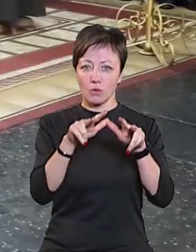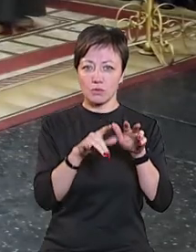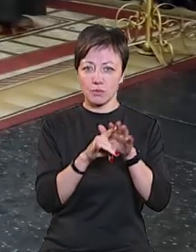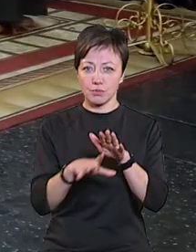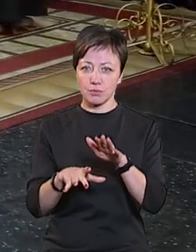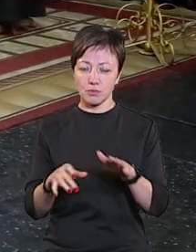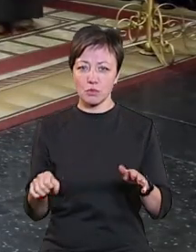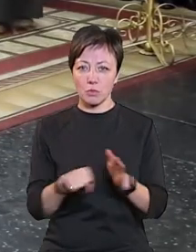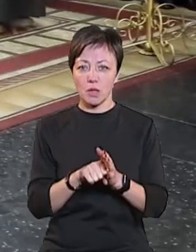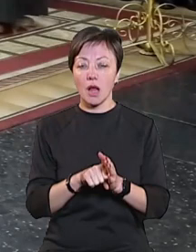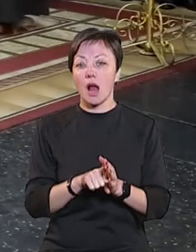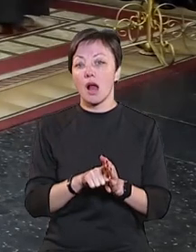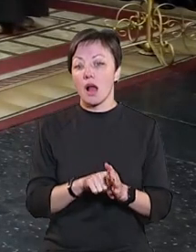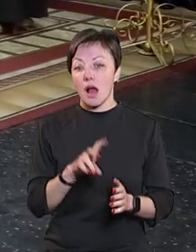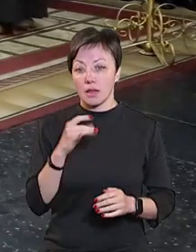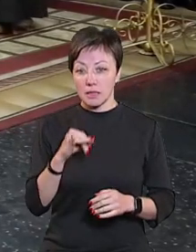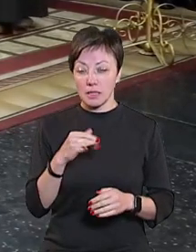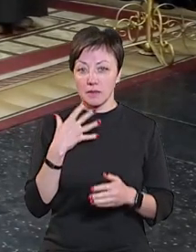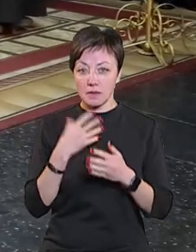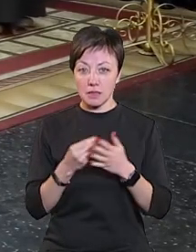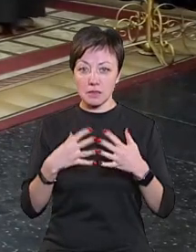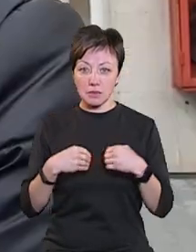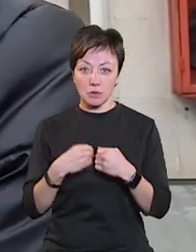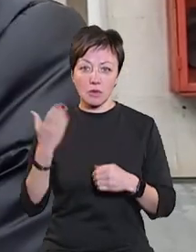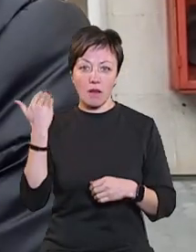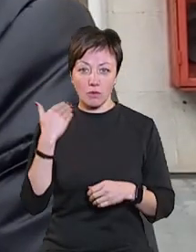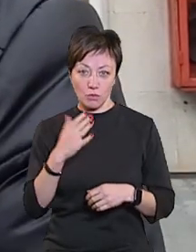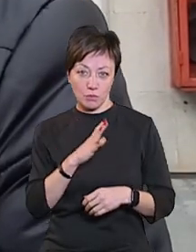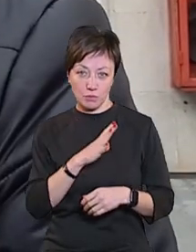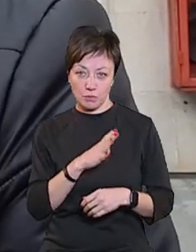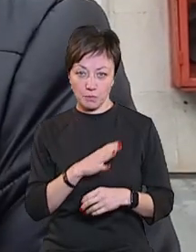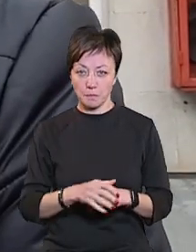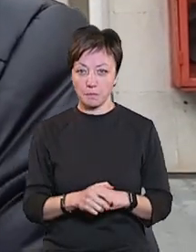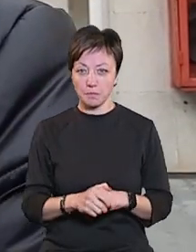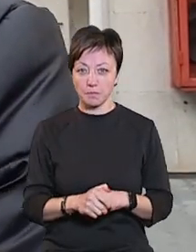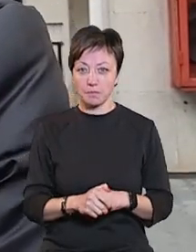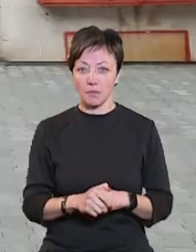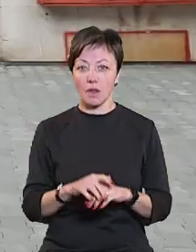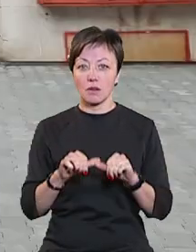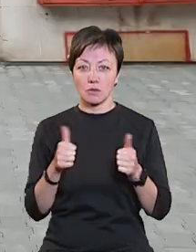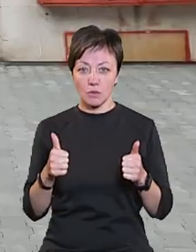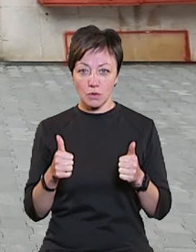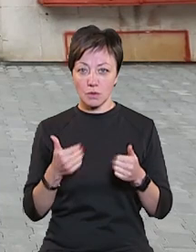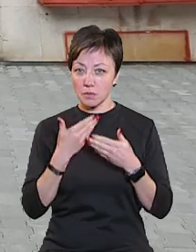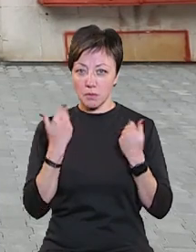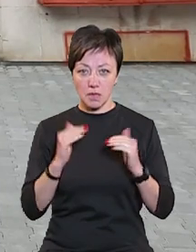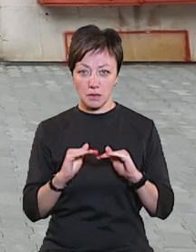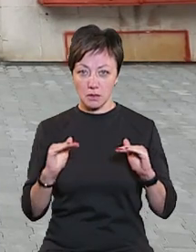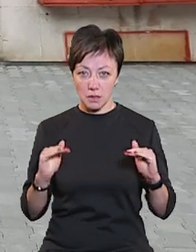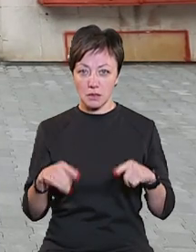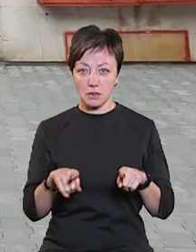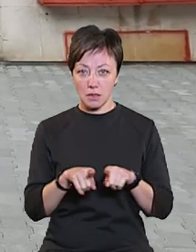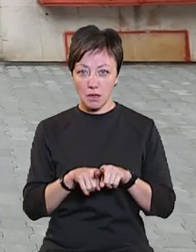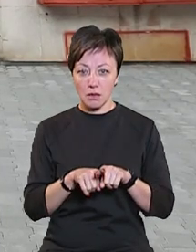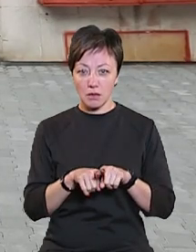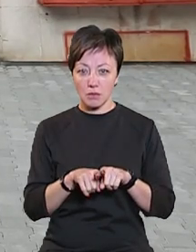вбило. Андрій Войнолович власну сім'ю мав давно, каже його тітка Яніна Доманська. Він в розводі, немає дітей. Так було б,